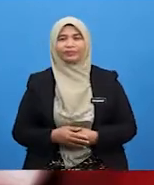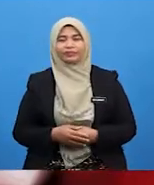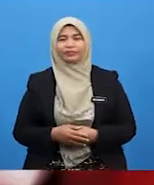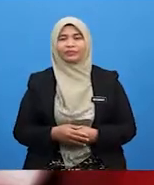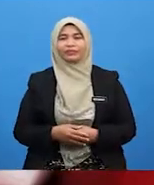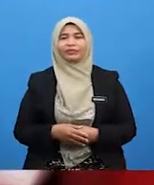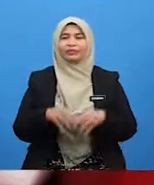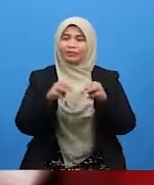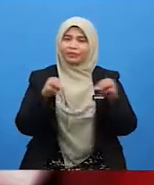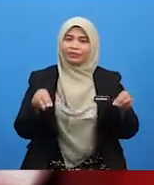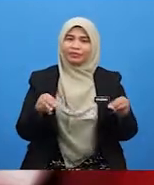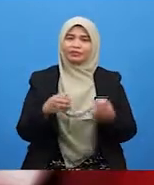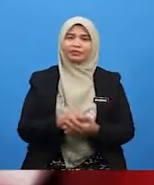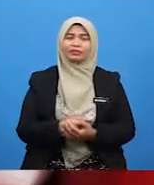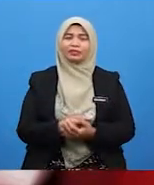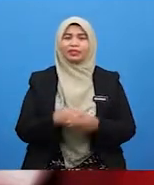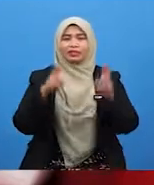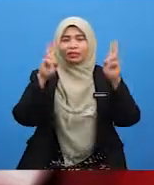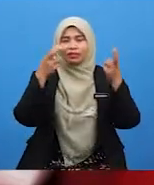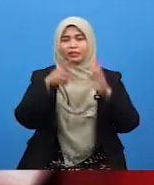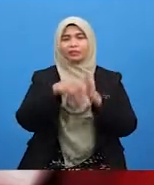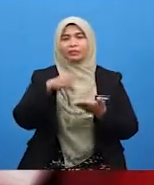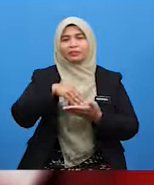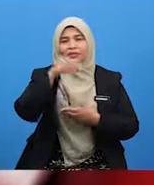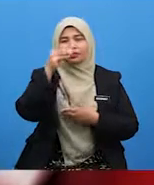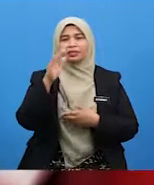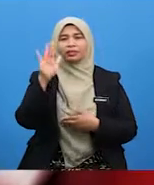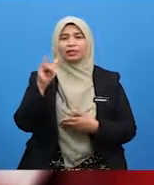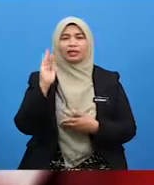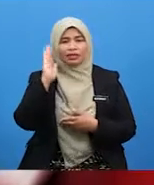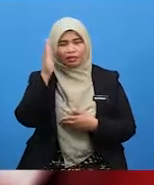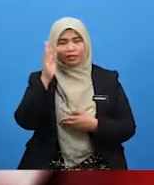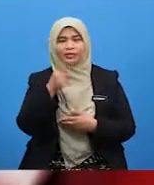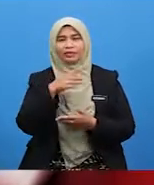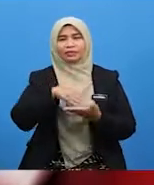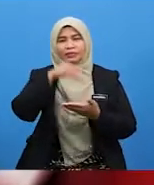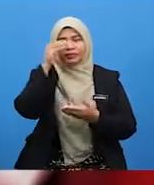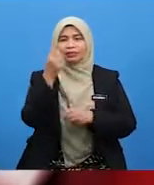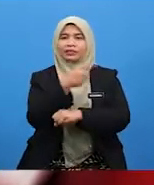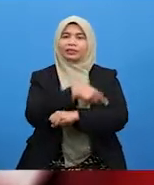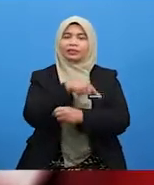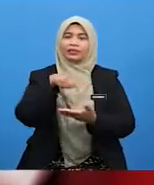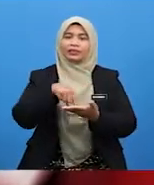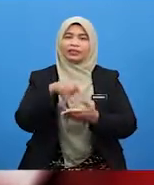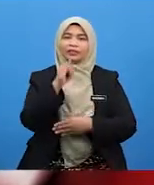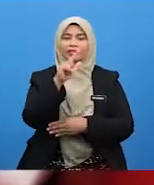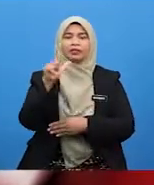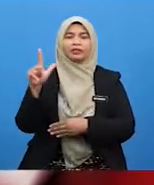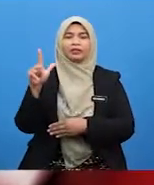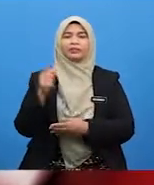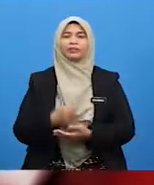Murid-murid, tajuk pembelajaran yang akan kita mempelajari hari ini ialah